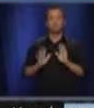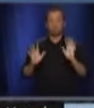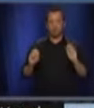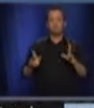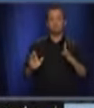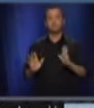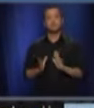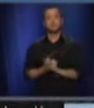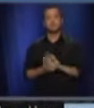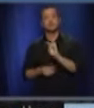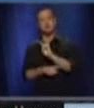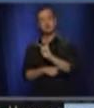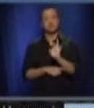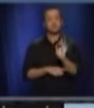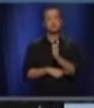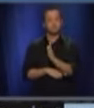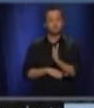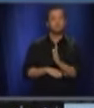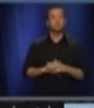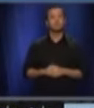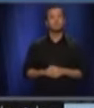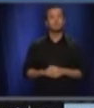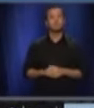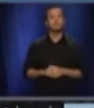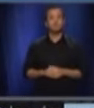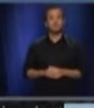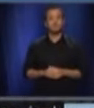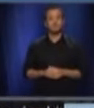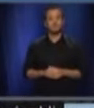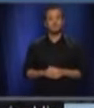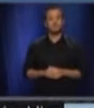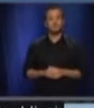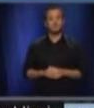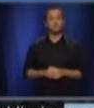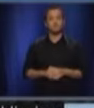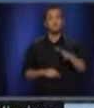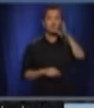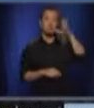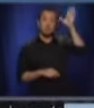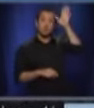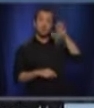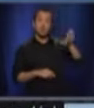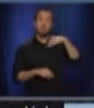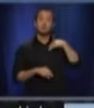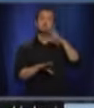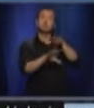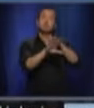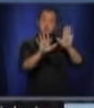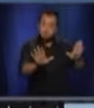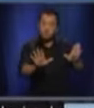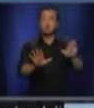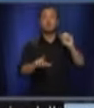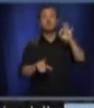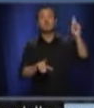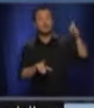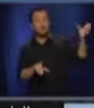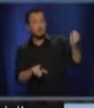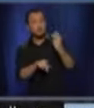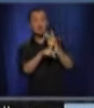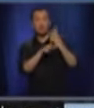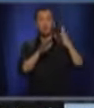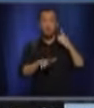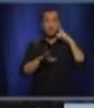personnes. Nous voulons aussi rassurer les parents, c'est que l'aide de gardien ou de